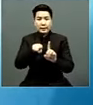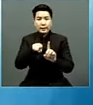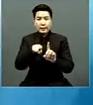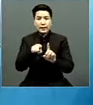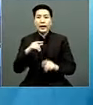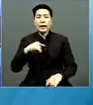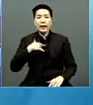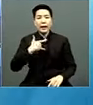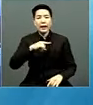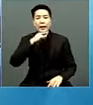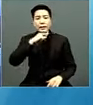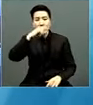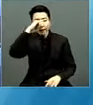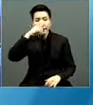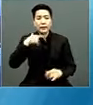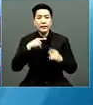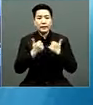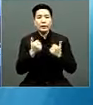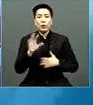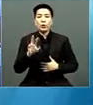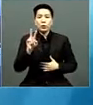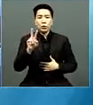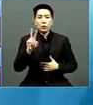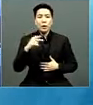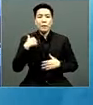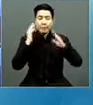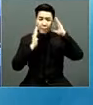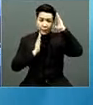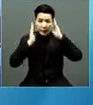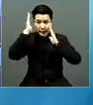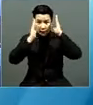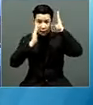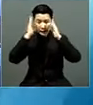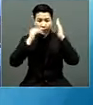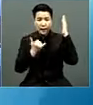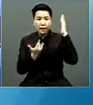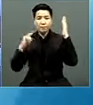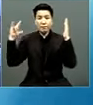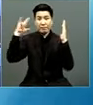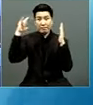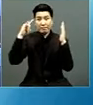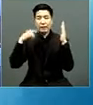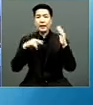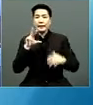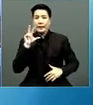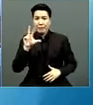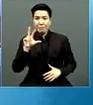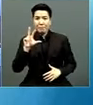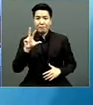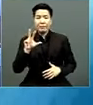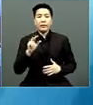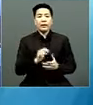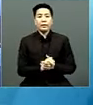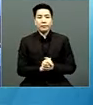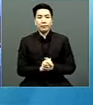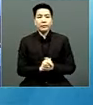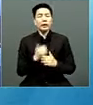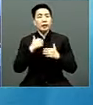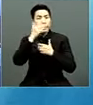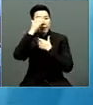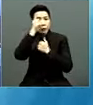คาซัคสถานจะ2นะครับแล้วก็ทางมาเลเซียผ่านทางท่าอากาศยาน3นะครับอันนี้น่าสน